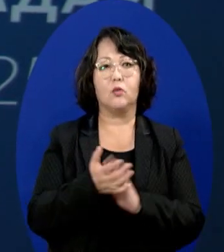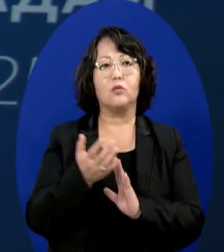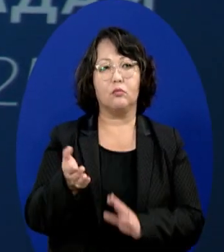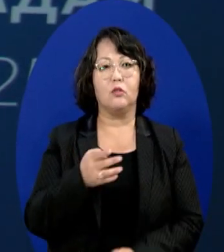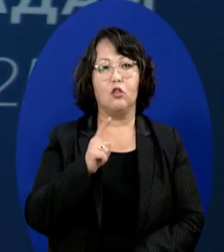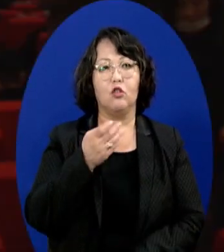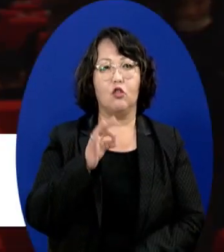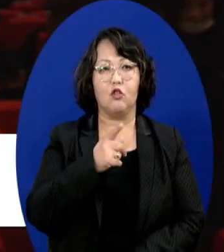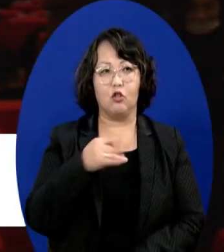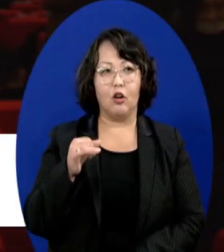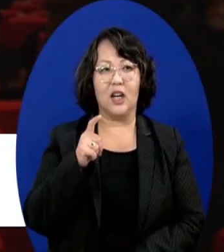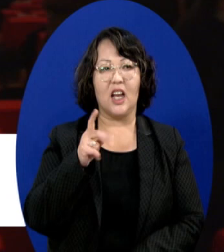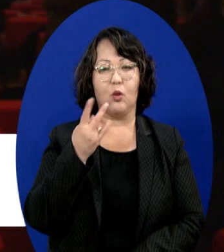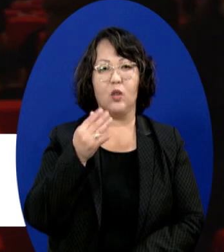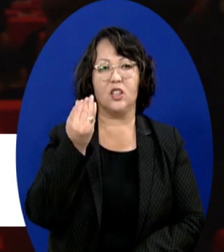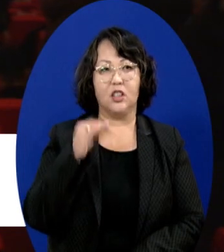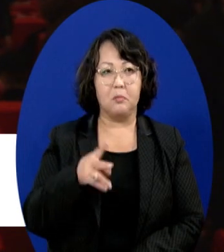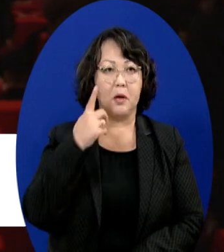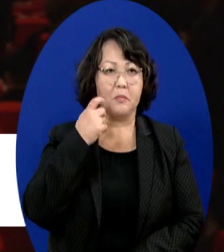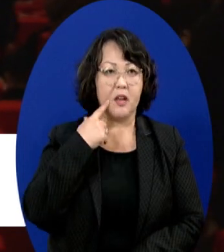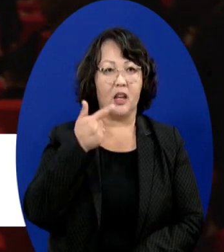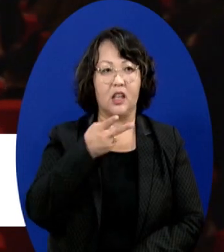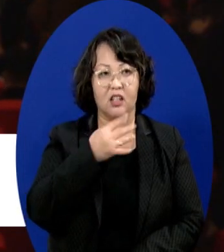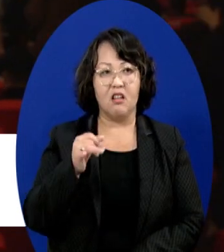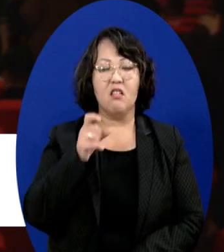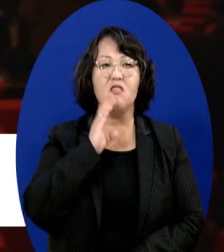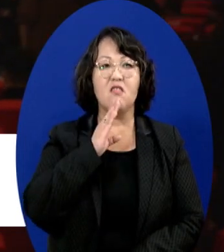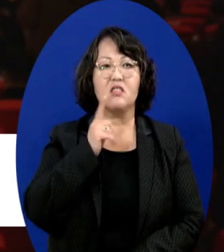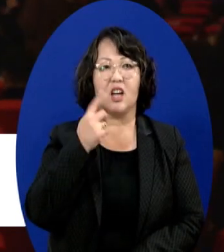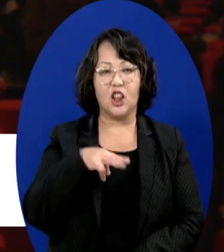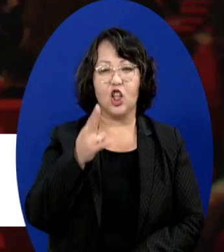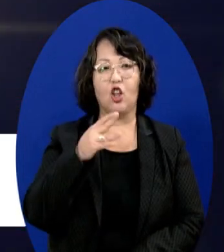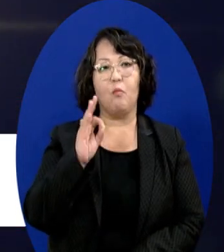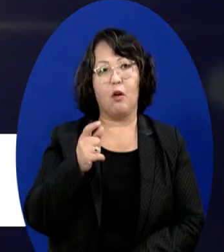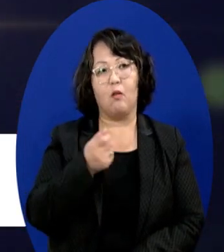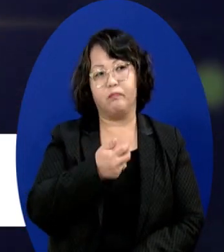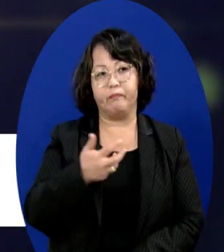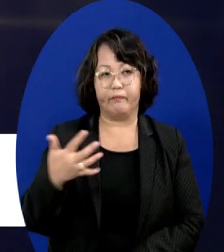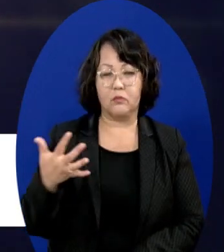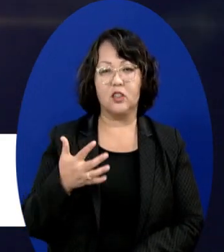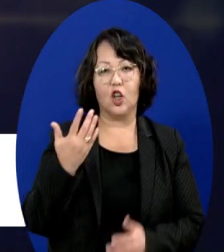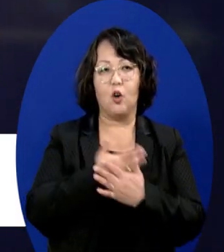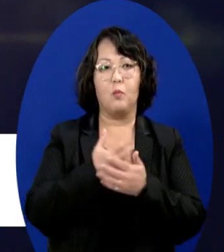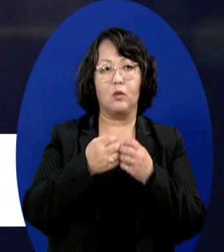Хөхөө, Хилгүй жим, Буруу үрэг, Эмэгтэй, Гэргий, Ээж чадны домог, Сүүн замын сахиул зэрэг бүтээлүүд энэ удаагийн хангар чагналд